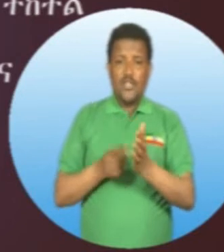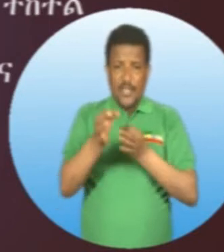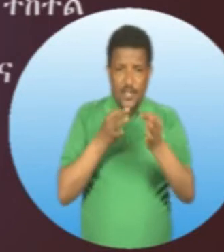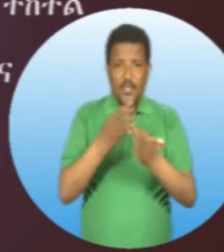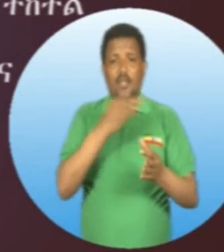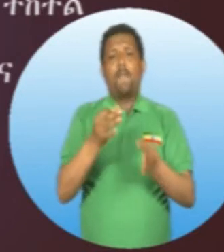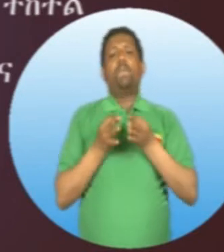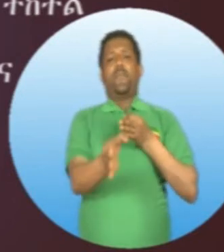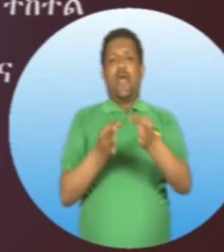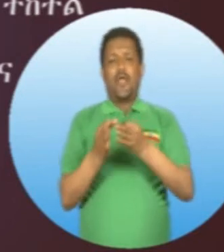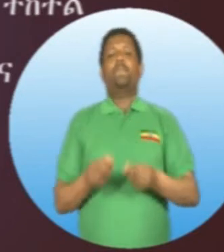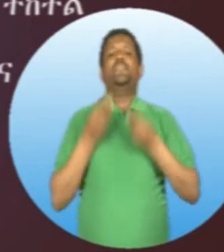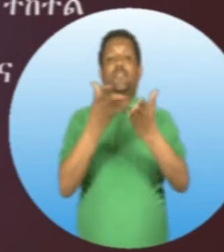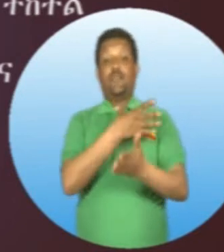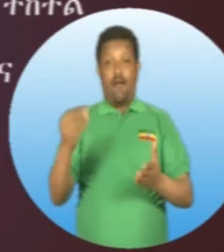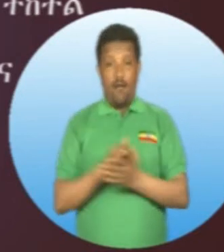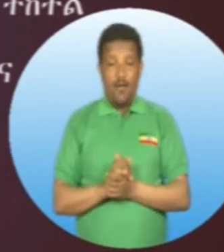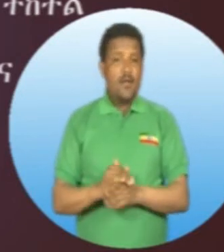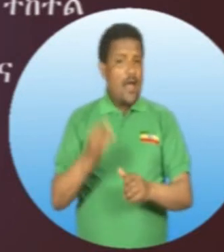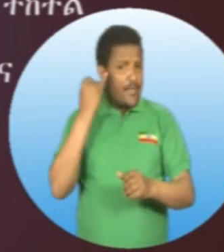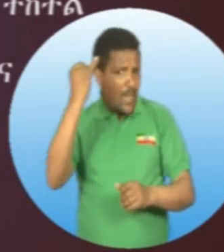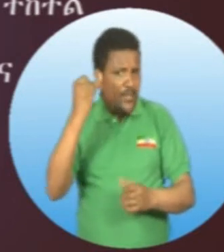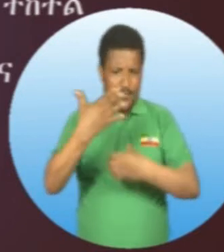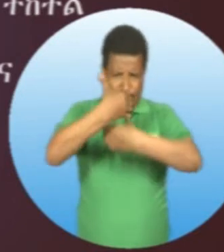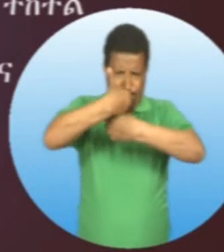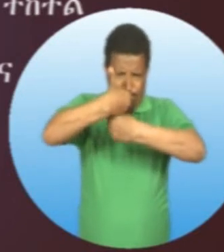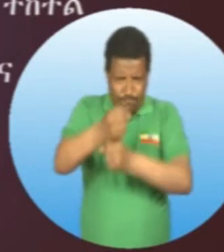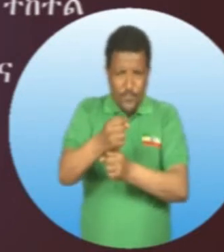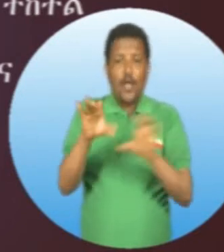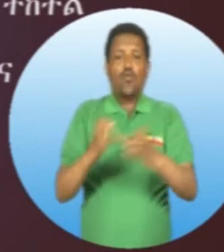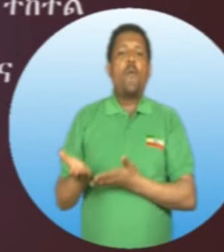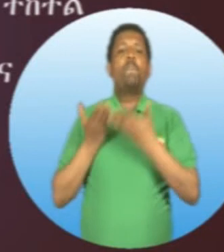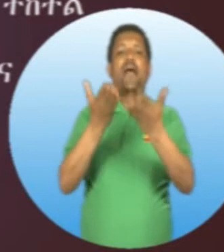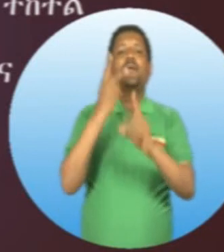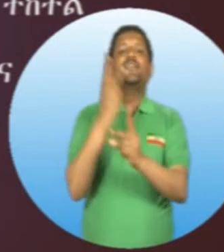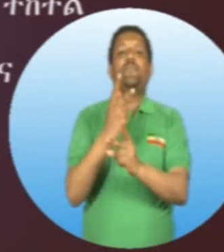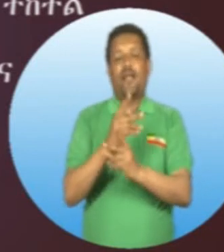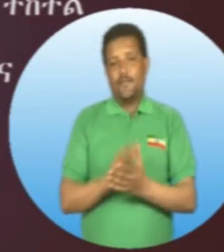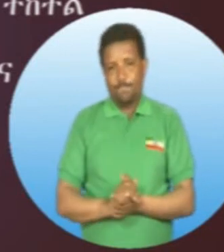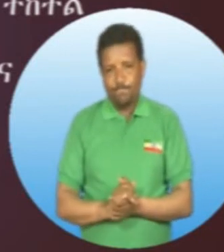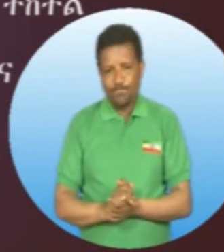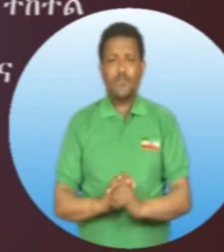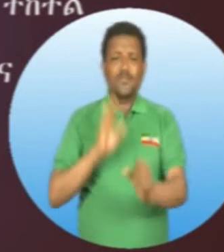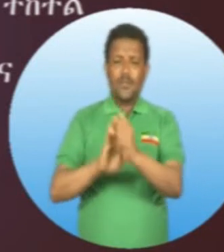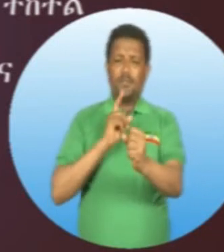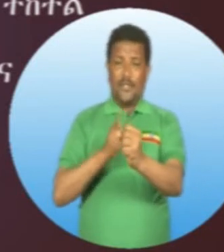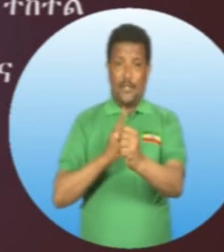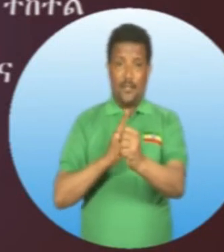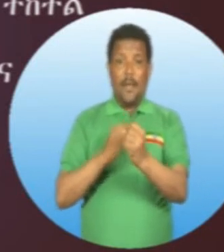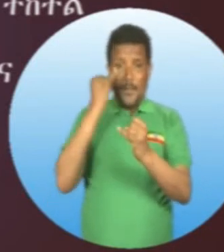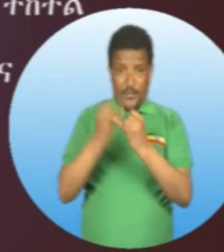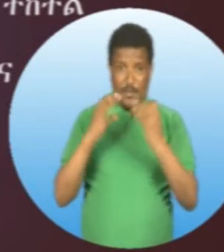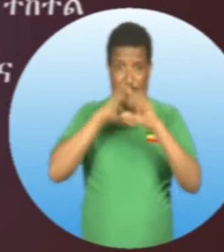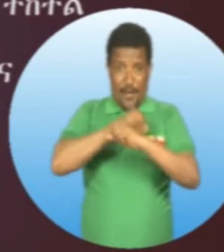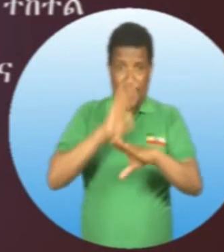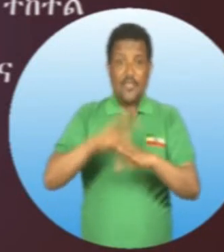ጥያቄዎች ገለጻና ማብራሪያ መስጠትና ሐሳብን ጠቅለል አድርጎ ማቅረብ ይጠበቃል። በንግግሩ